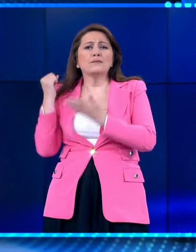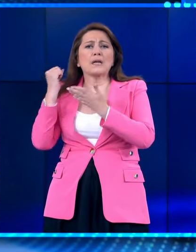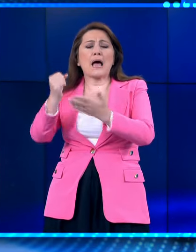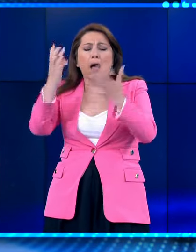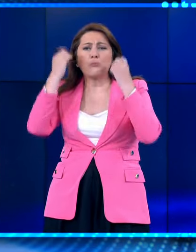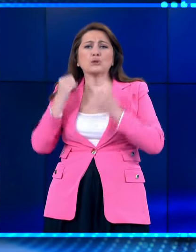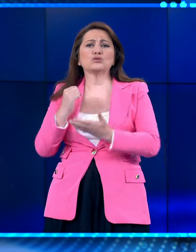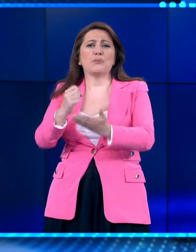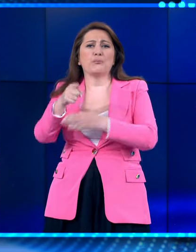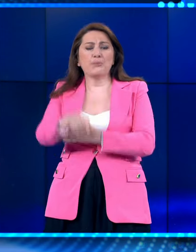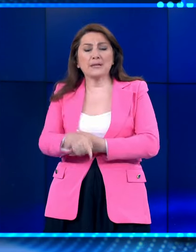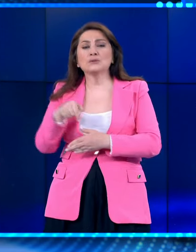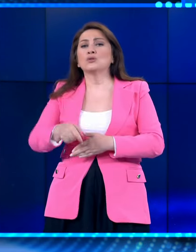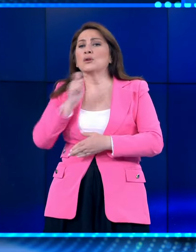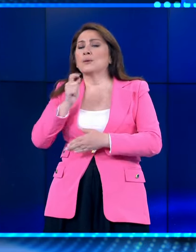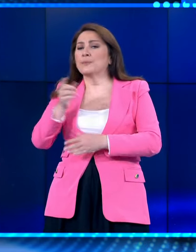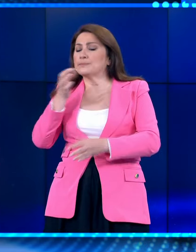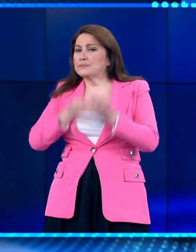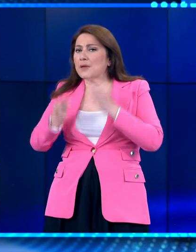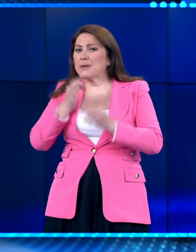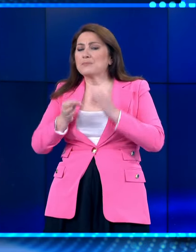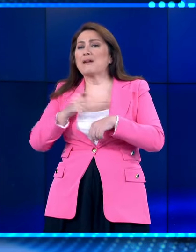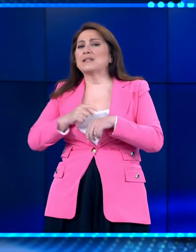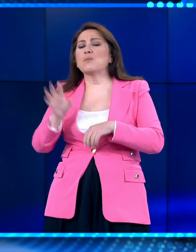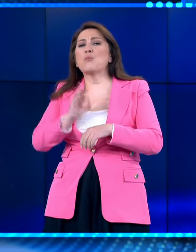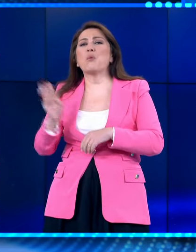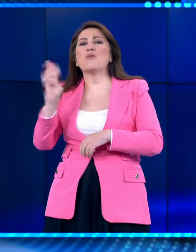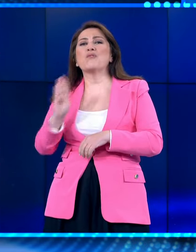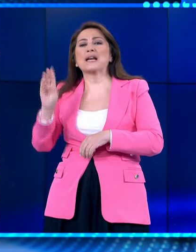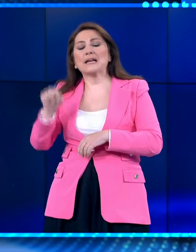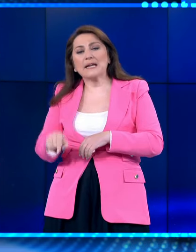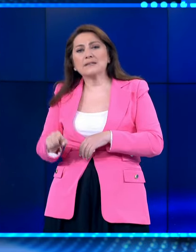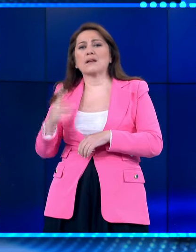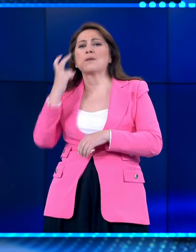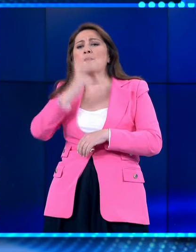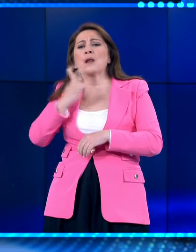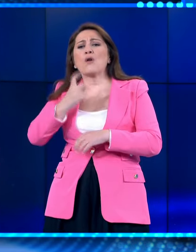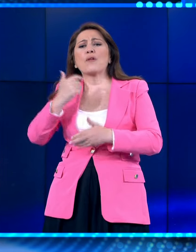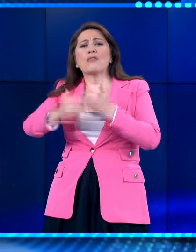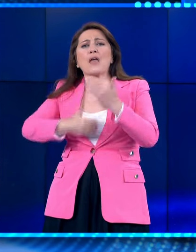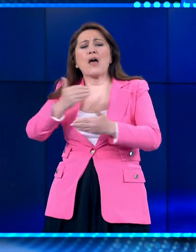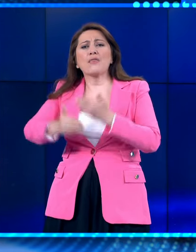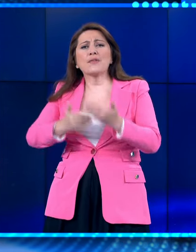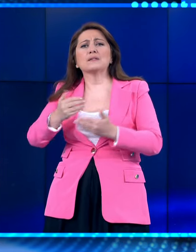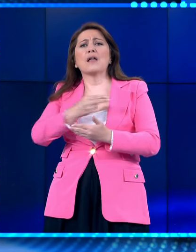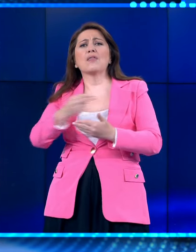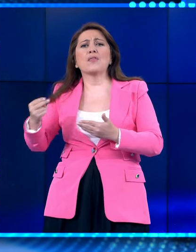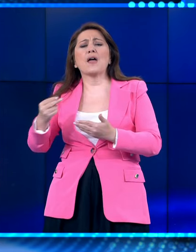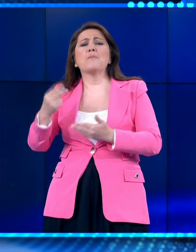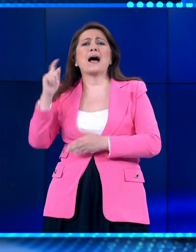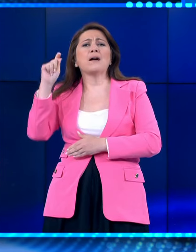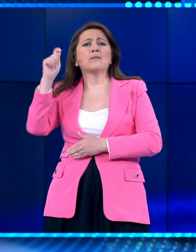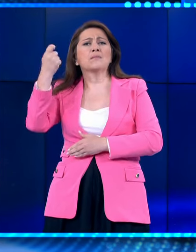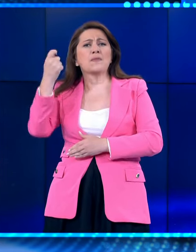τα αποτελέσματα της αυτοψίας που έχει γίνει μέχρι τώρα, ενώ παράλληλα θα μας δώσει πληροφορίες και για τις διαδικασίες αποκατάστασης της